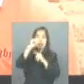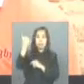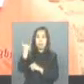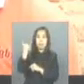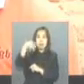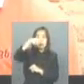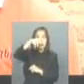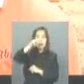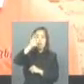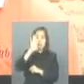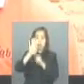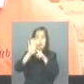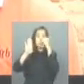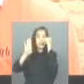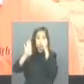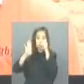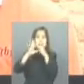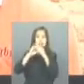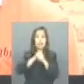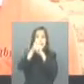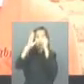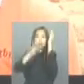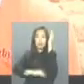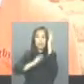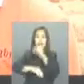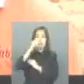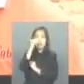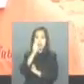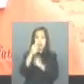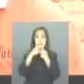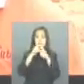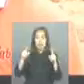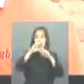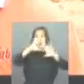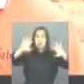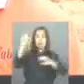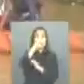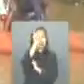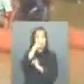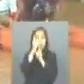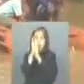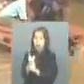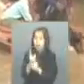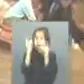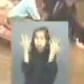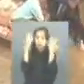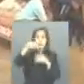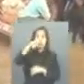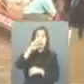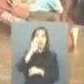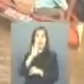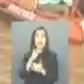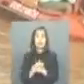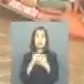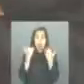ถือว่าเป็นองค์กรพ.ร.บ.ที่ดีอยู่แต่ว่าขณะนี้เนี่ยยังไม่มีรัฐบาลไหนเคยใช้พ.ร.บ.นี้เลยในการจัดการภัยพิบัติครับ ที่ผ่านมาการ